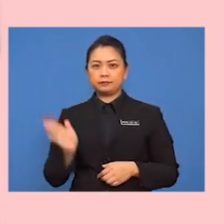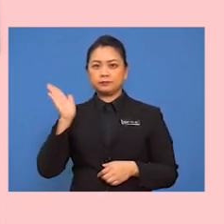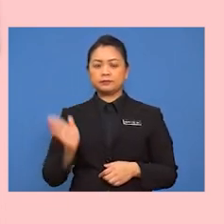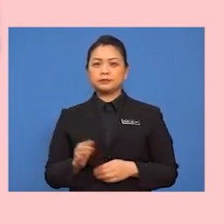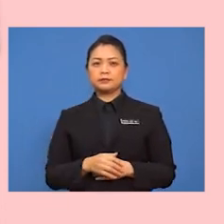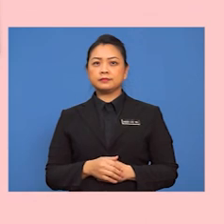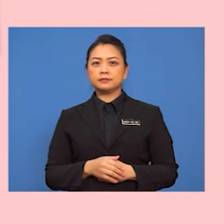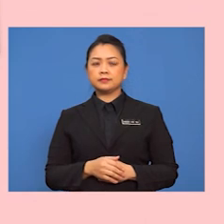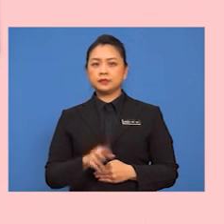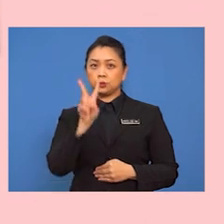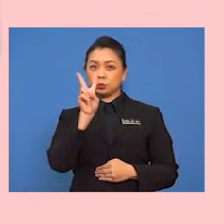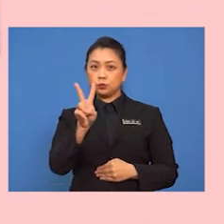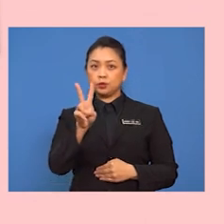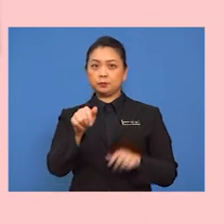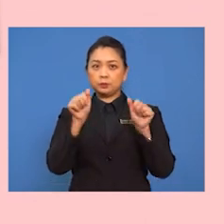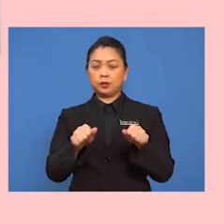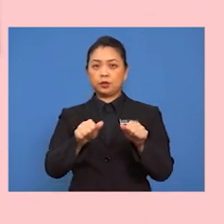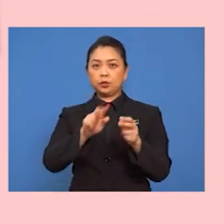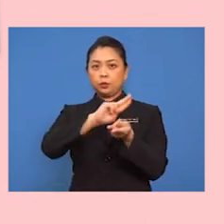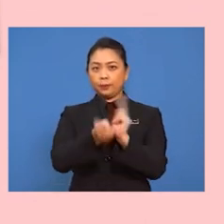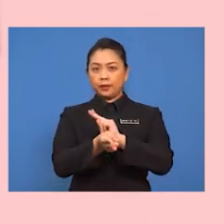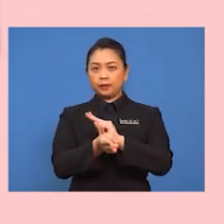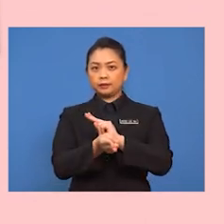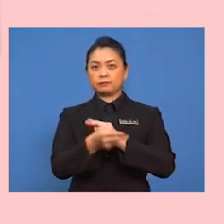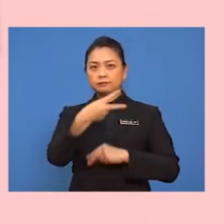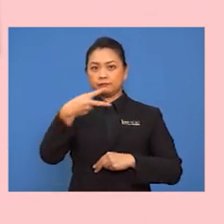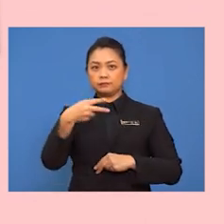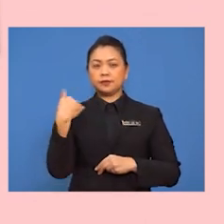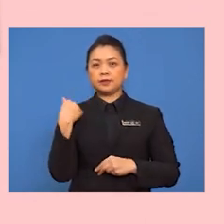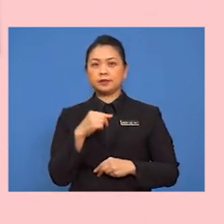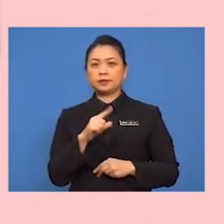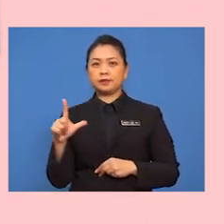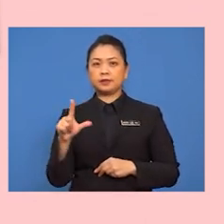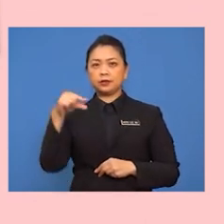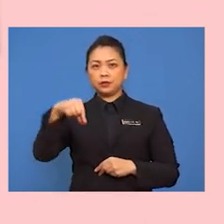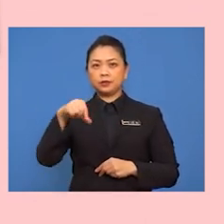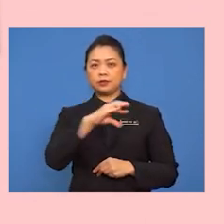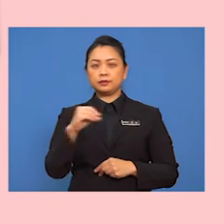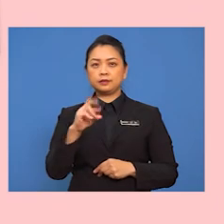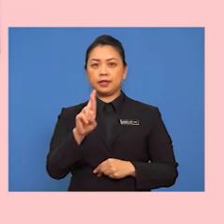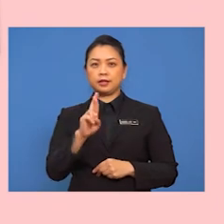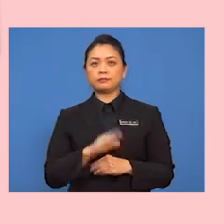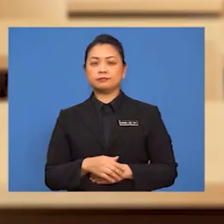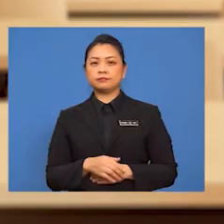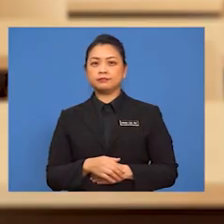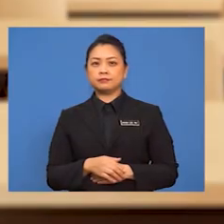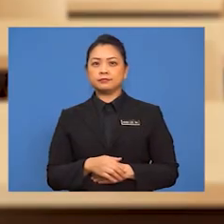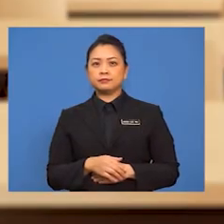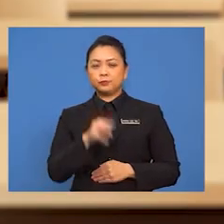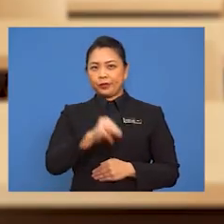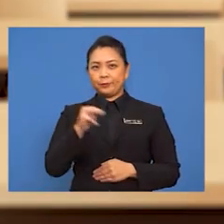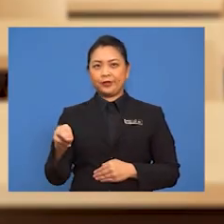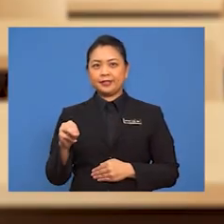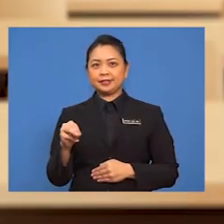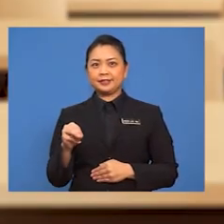Dua pemboleh ubah bagi kedua-dua persamaan ialah Q dan R. Murid